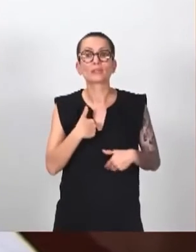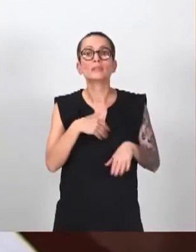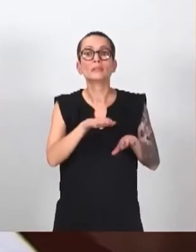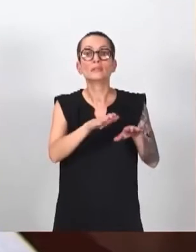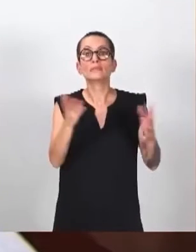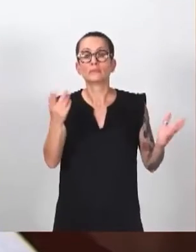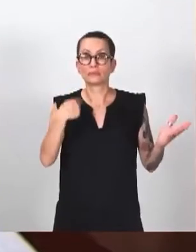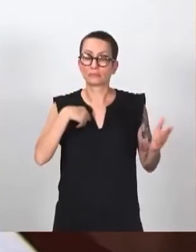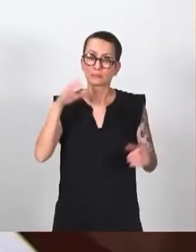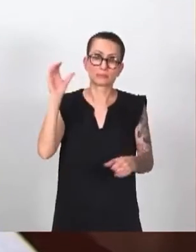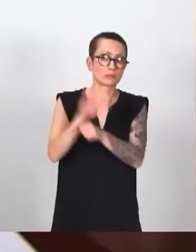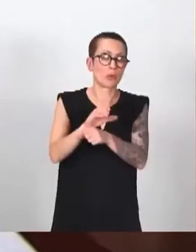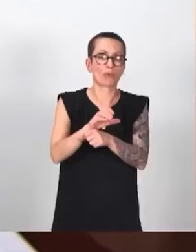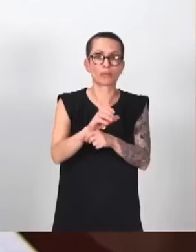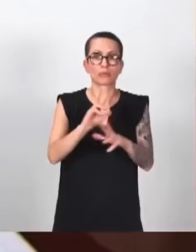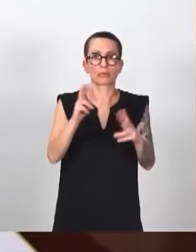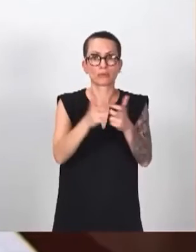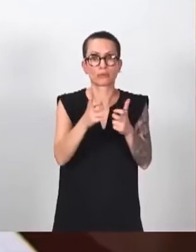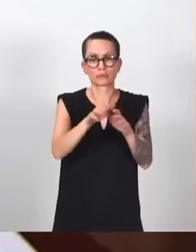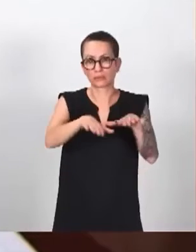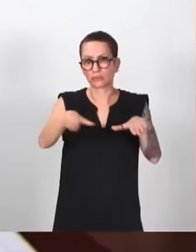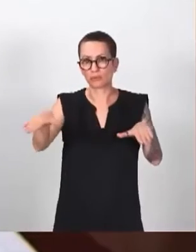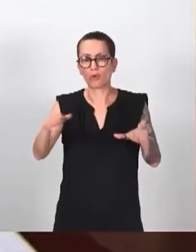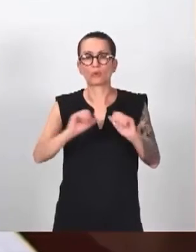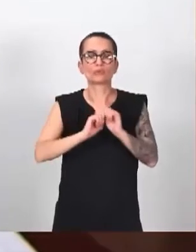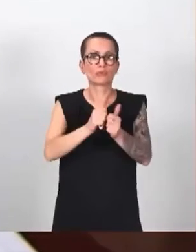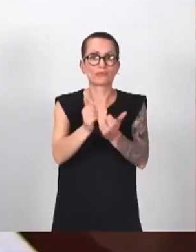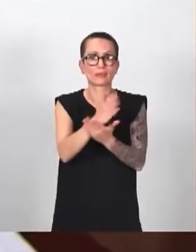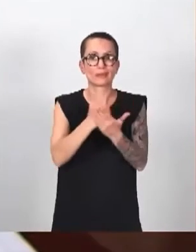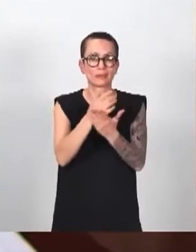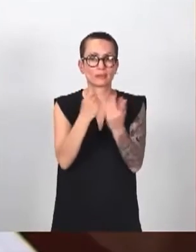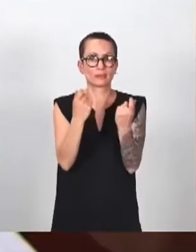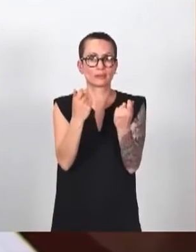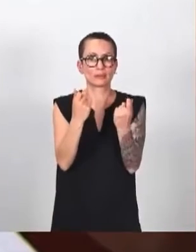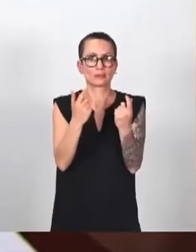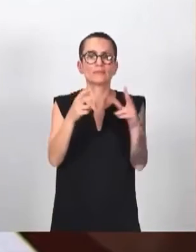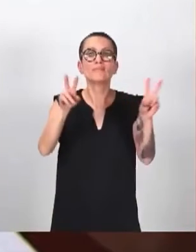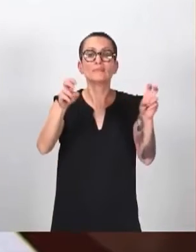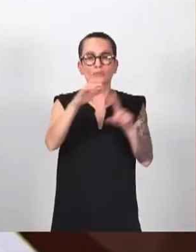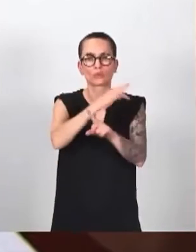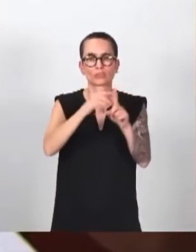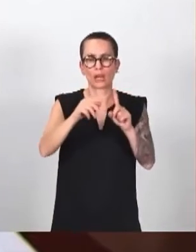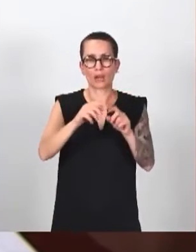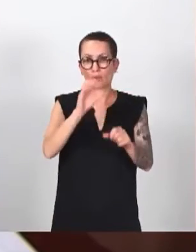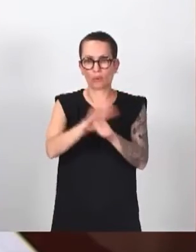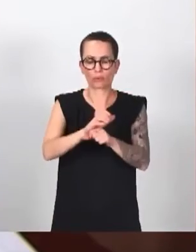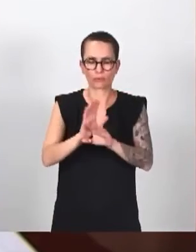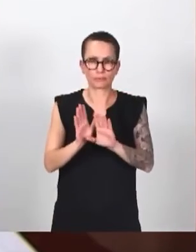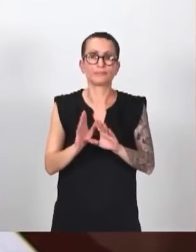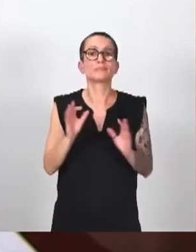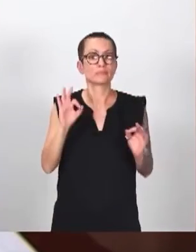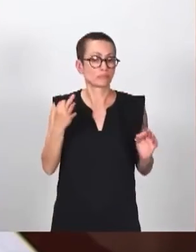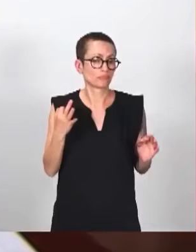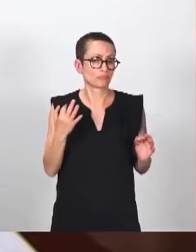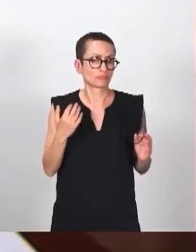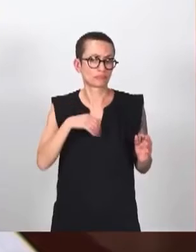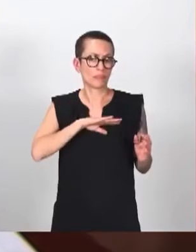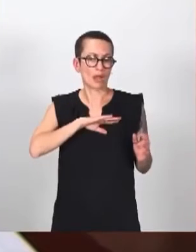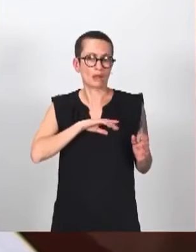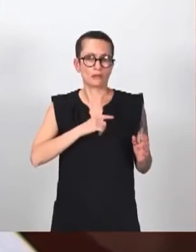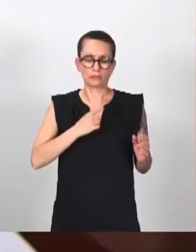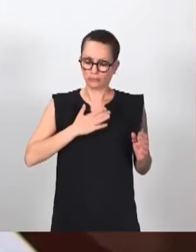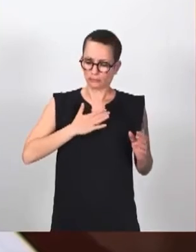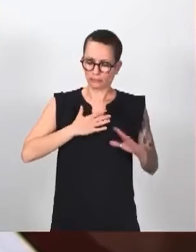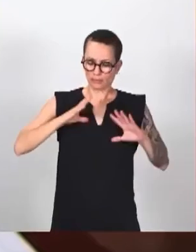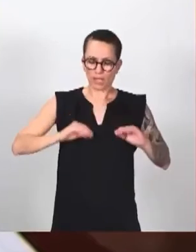toute tarification du stationnement selon les revenus des ménages dites sociales. En effet, conformément à une prise de position de notre groupe